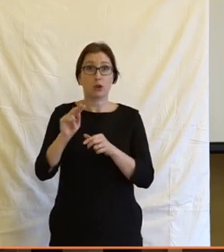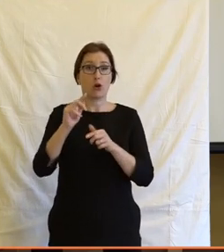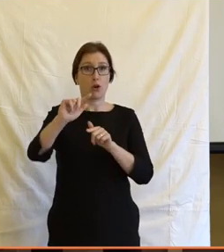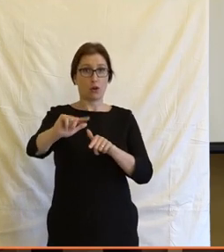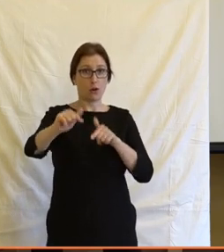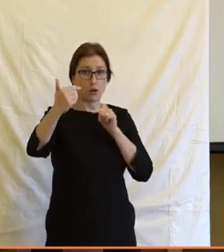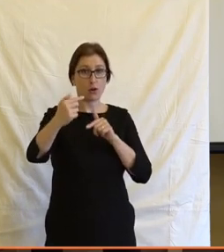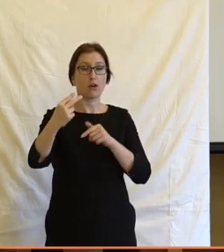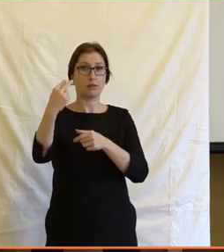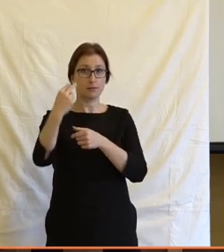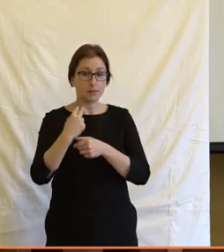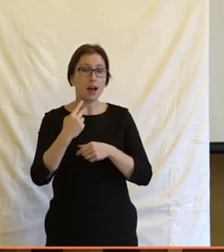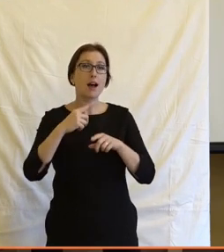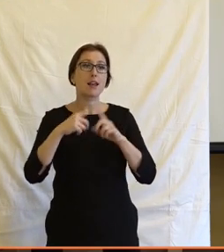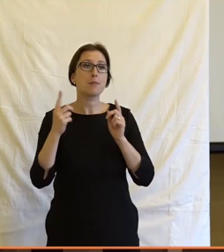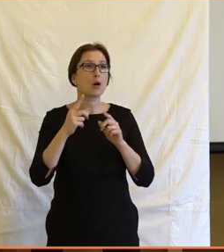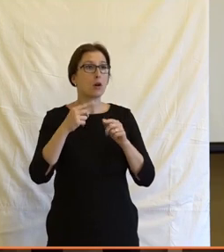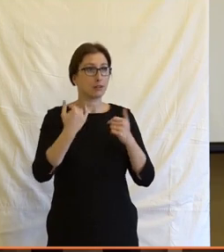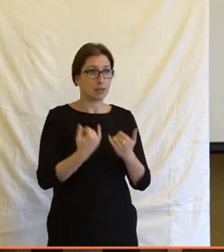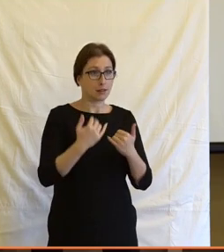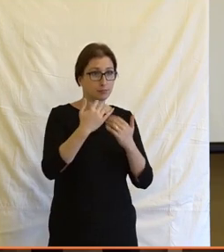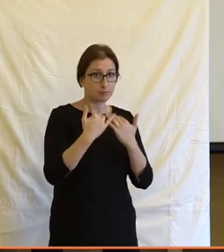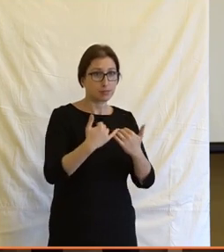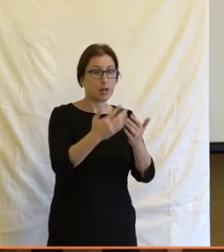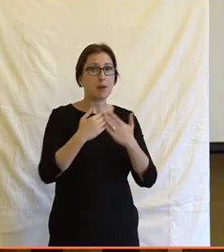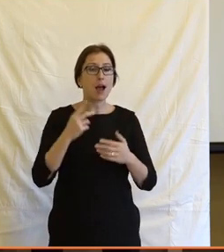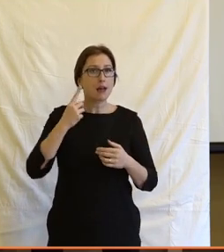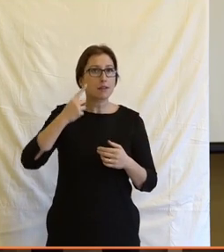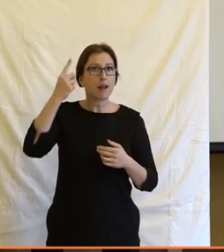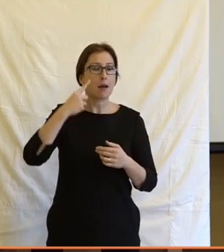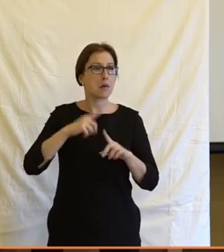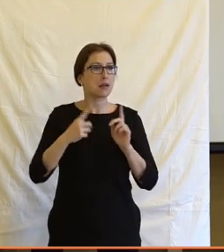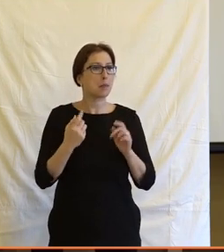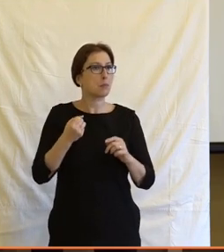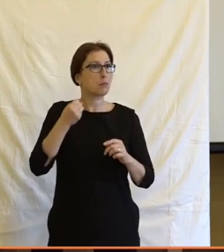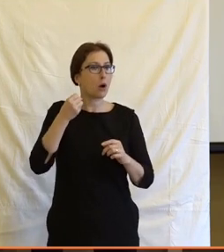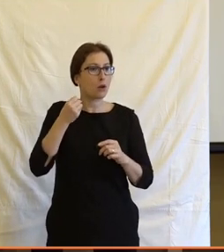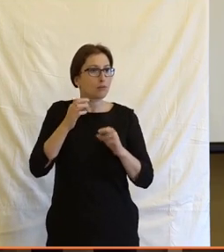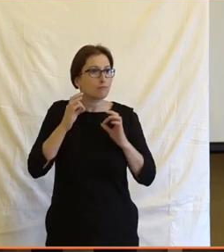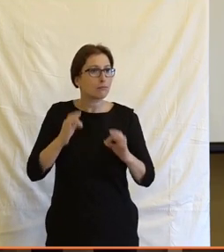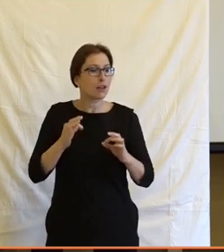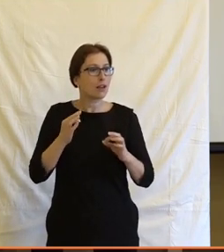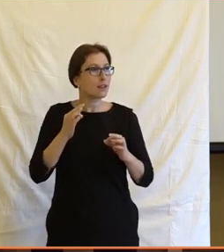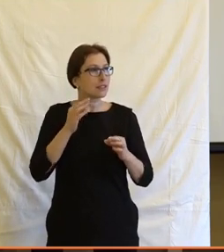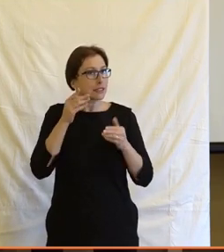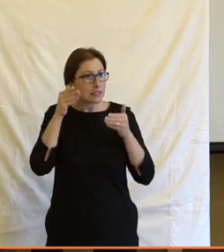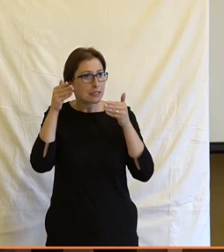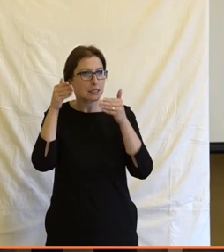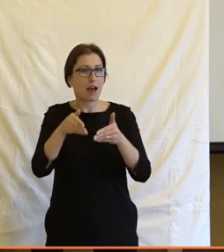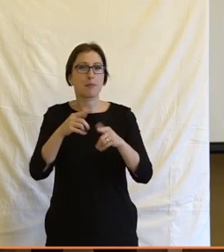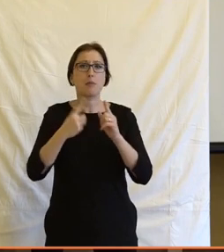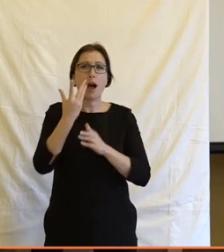sledujete, nebo možná ti, co nás sledujete online a máte nějaký nápad nebo nějaký takový podobný záměr nebo